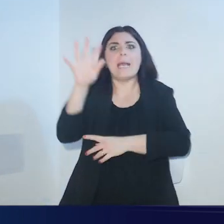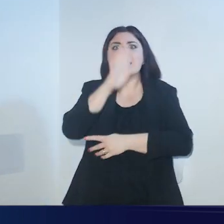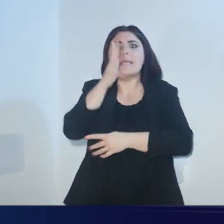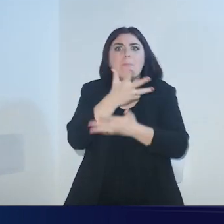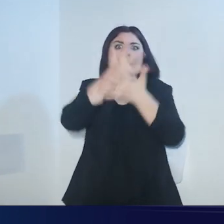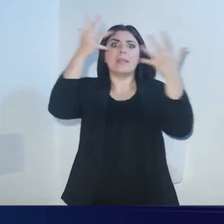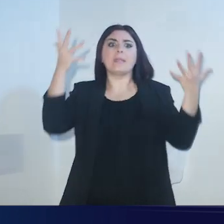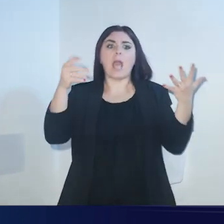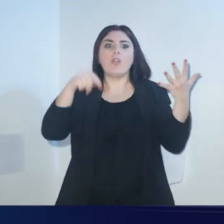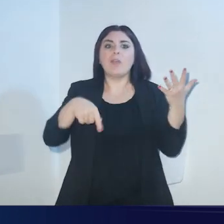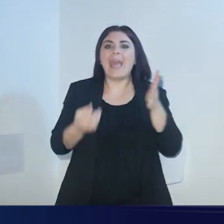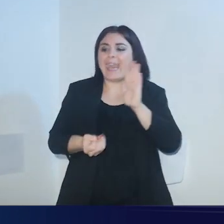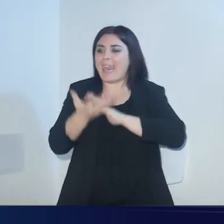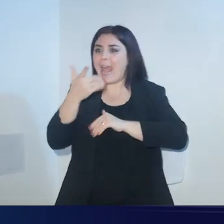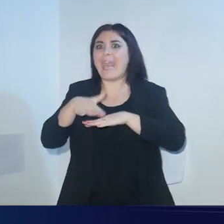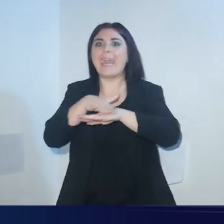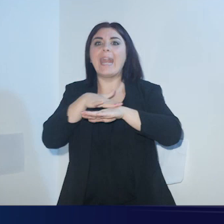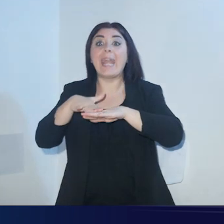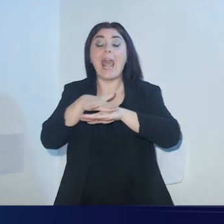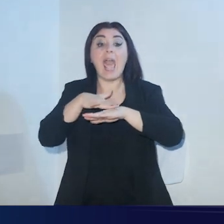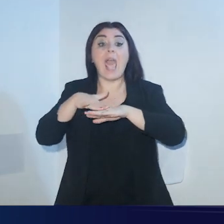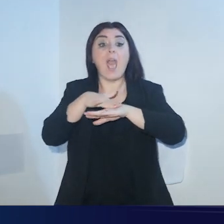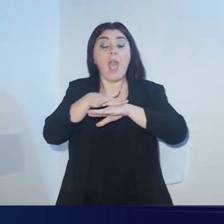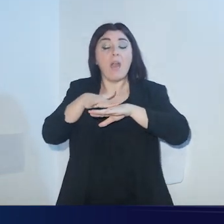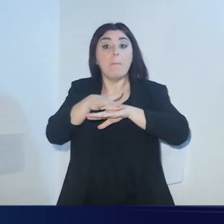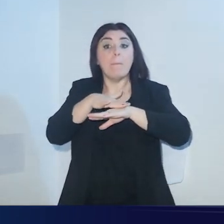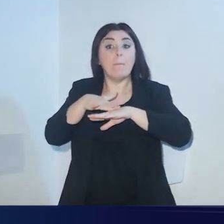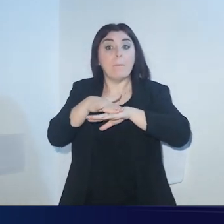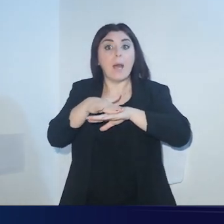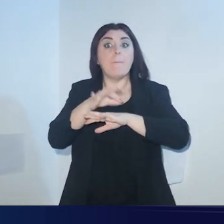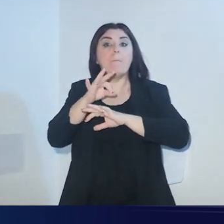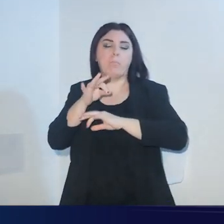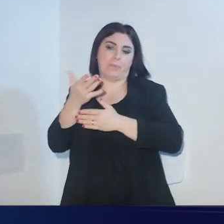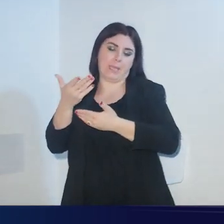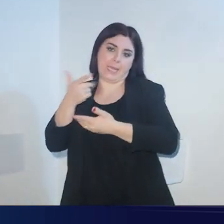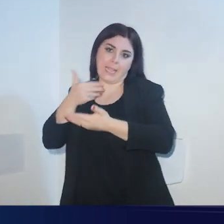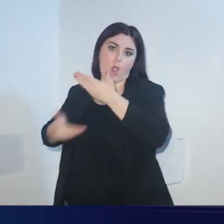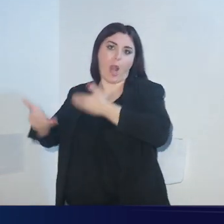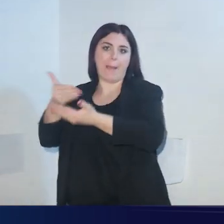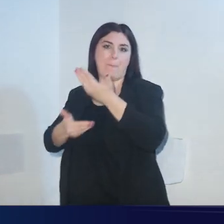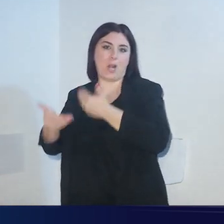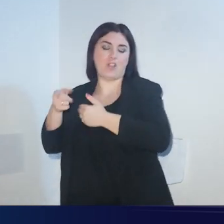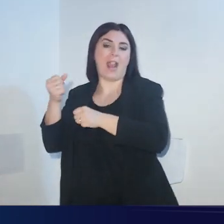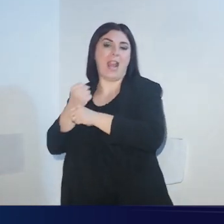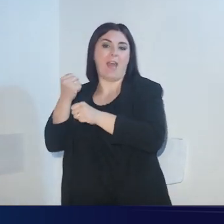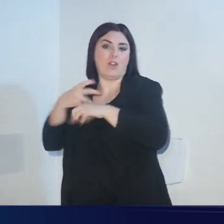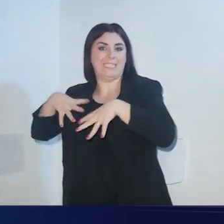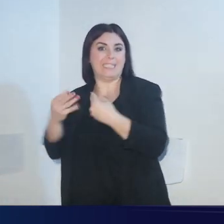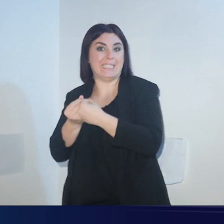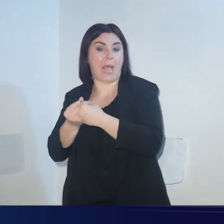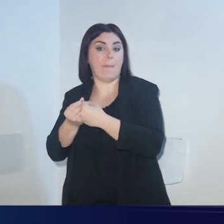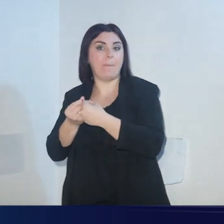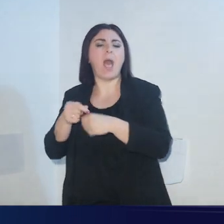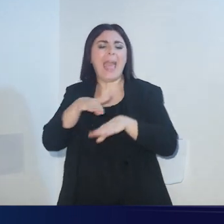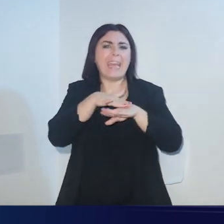l'esempio, stiamo creando delle creme con l'aiuto delle nostre collaboratrici che lavorano con noi, delle